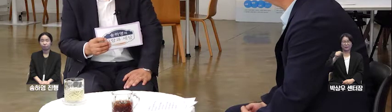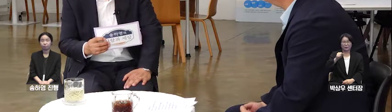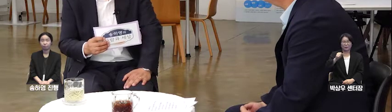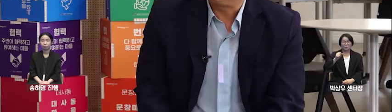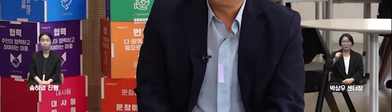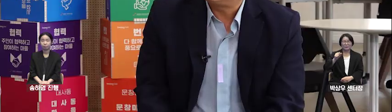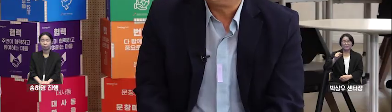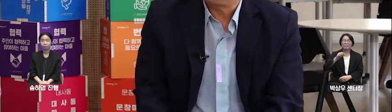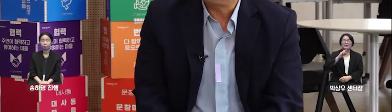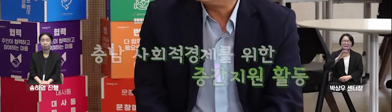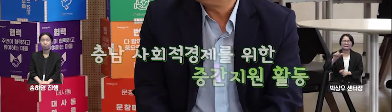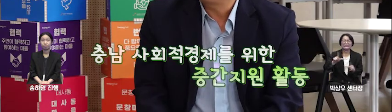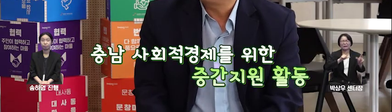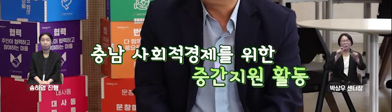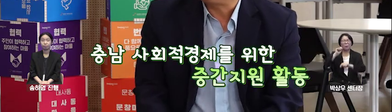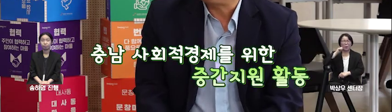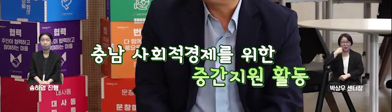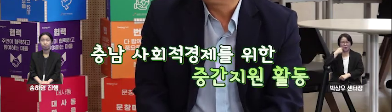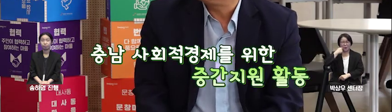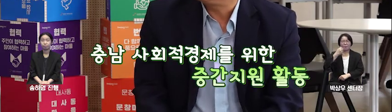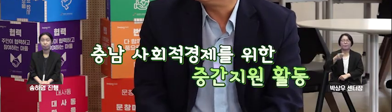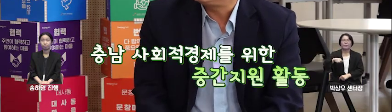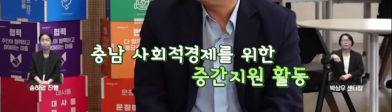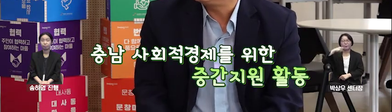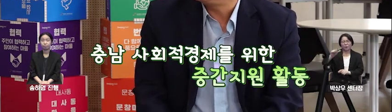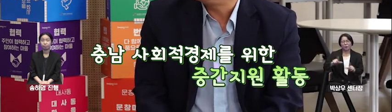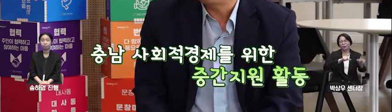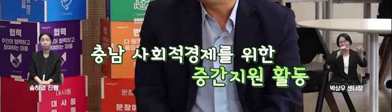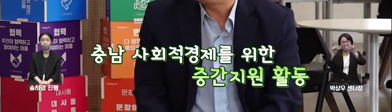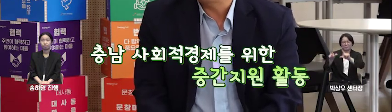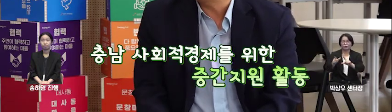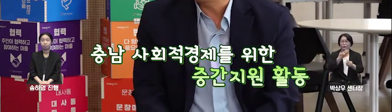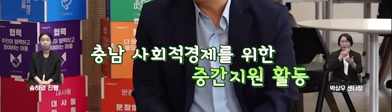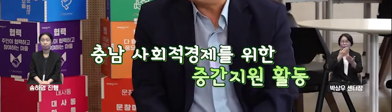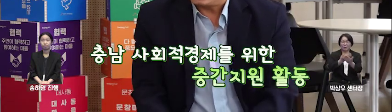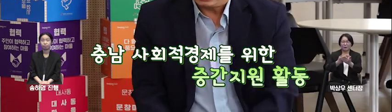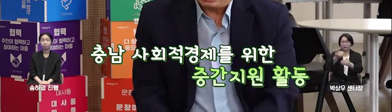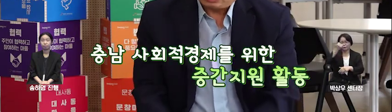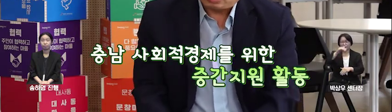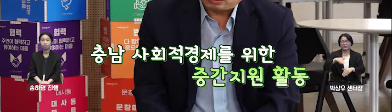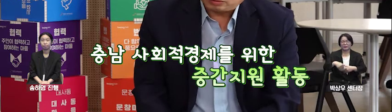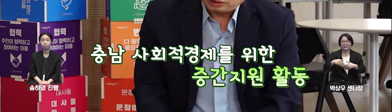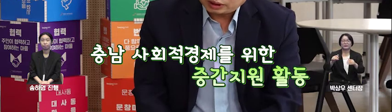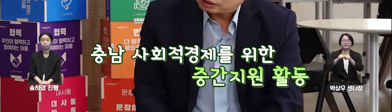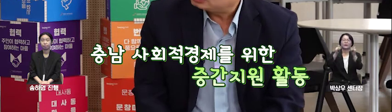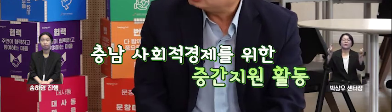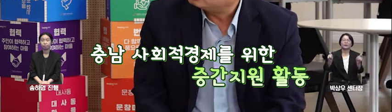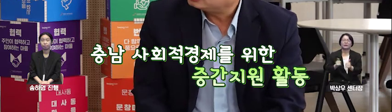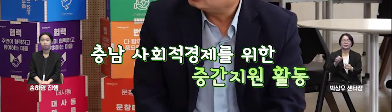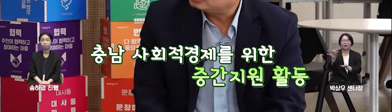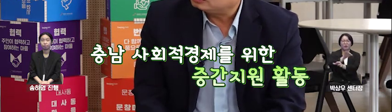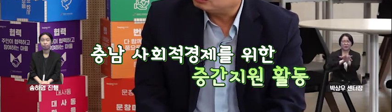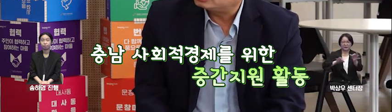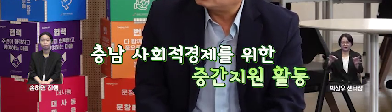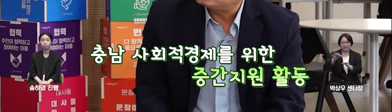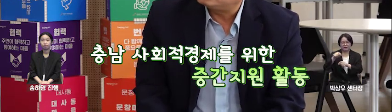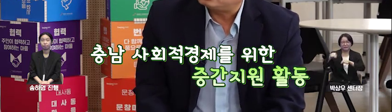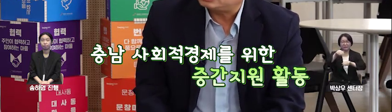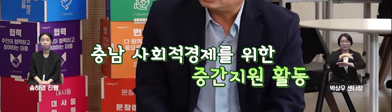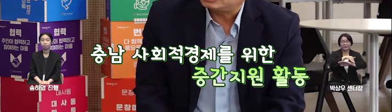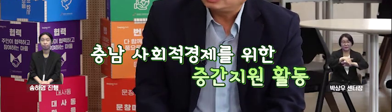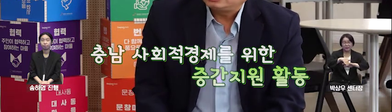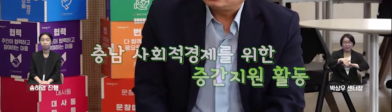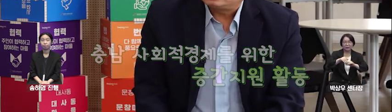그래서 충남의 이제 사회적 경제라고 하는 뭐 정책과 또 이런 것들 지원할 수 있는 중간